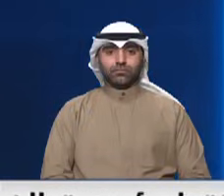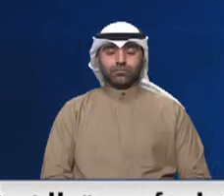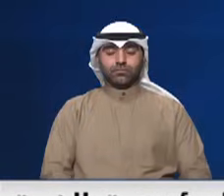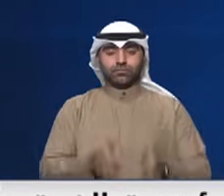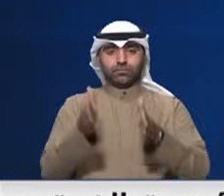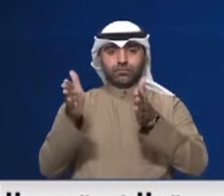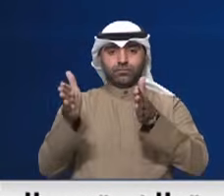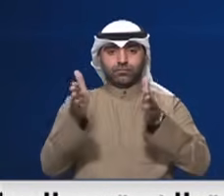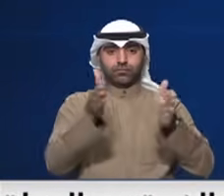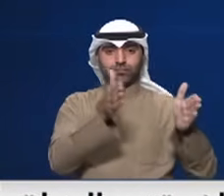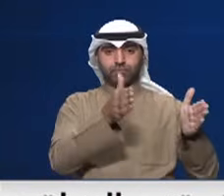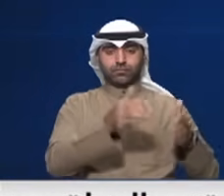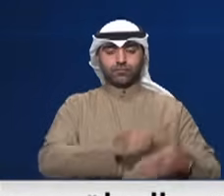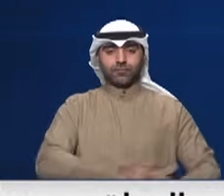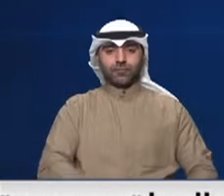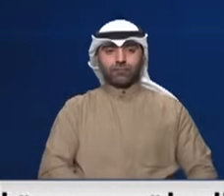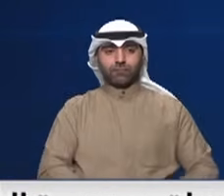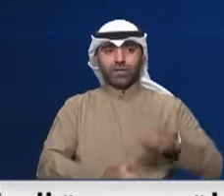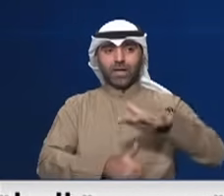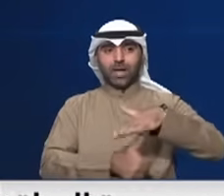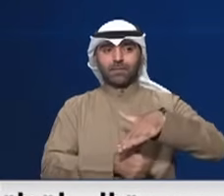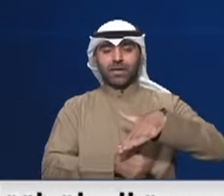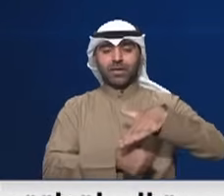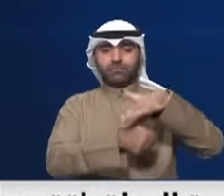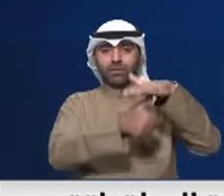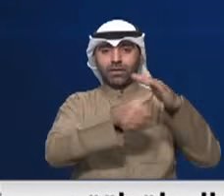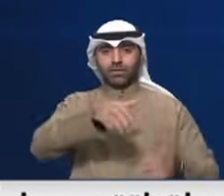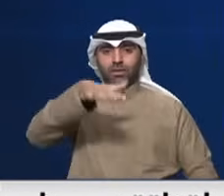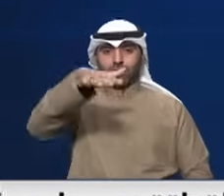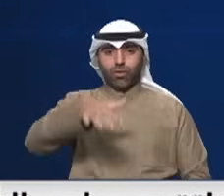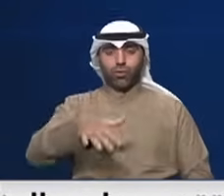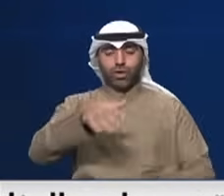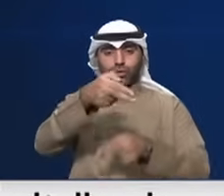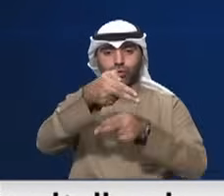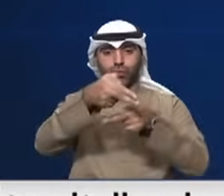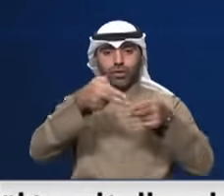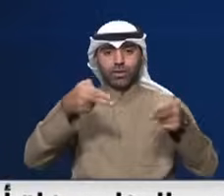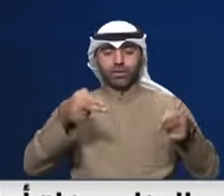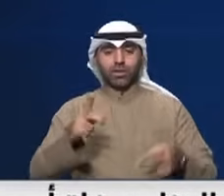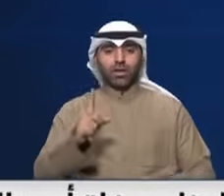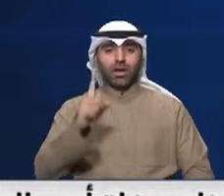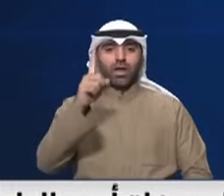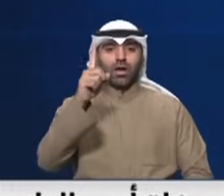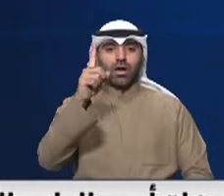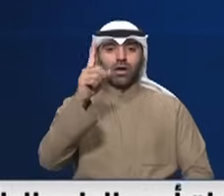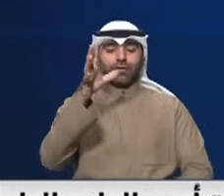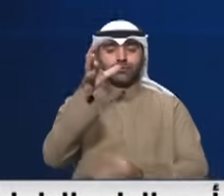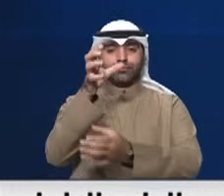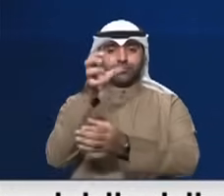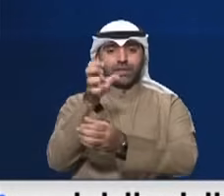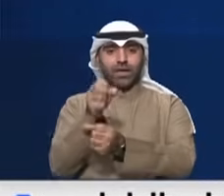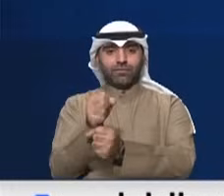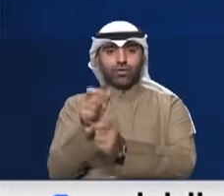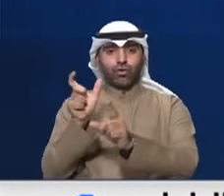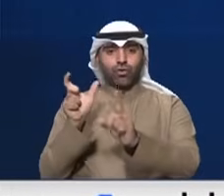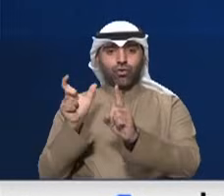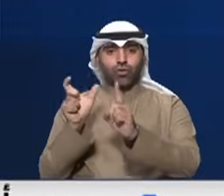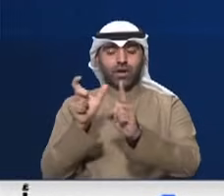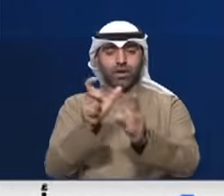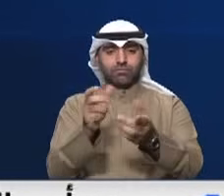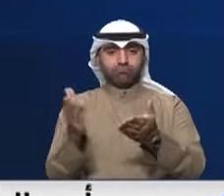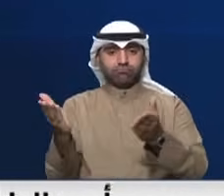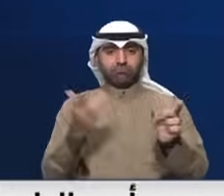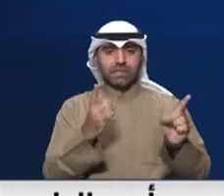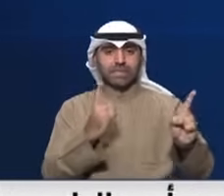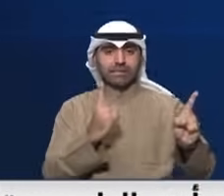استقبل حضره صاحب السمو امير البلاد الشيخ مشعل الاحمد الجابر الصباح حفظه الله ورعاه في المطار الاميري مساء